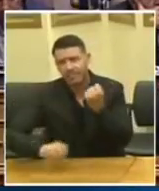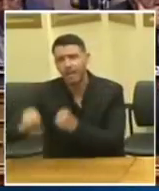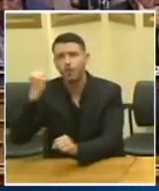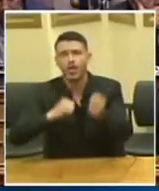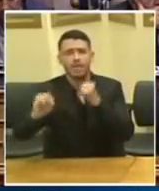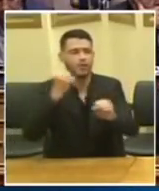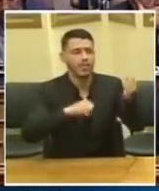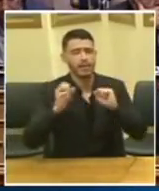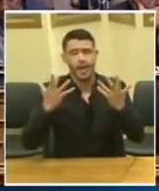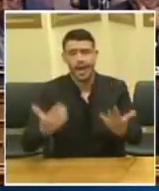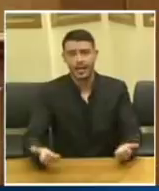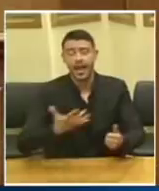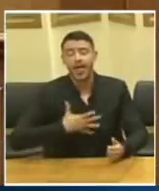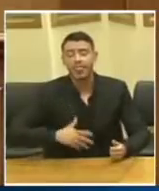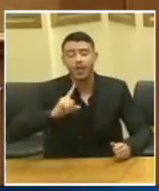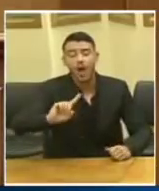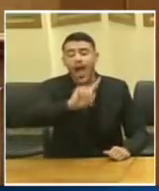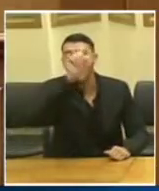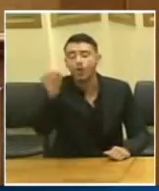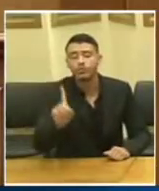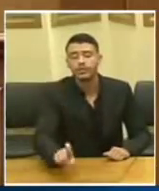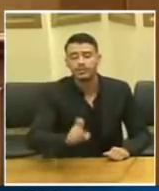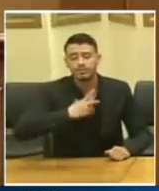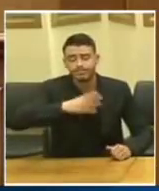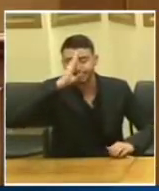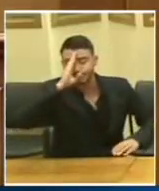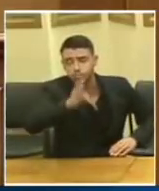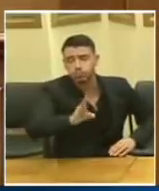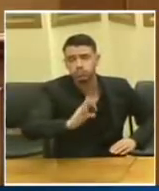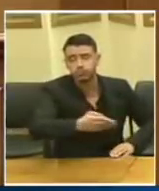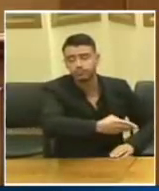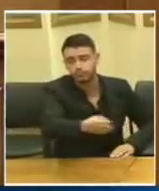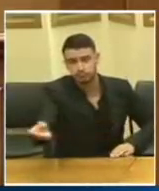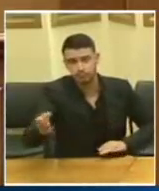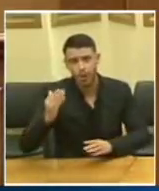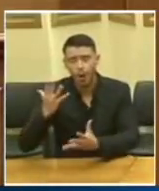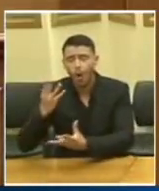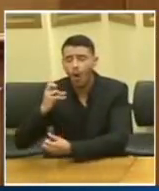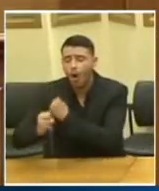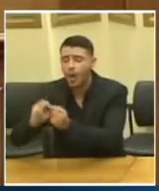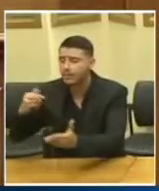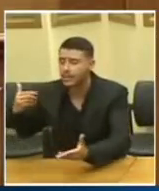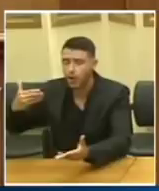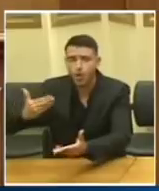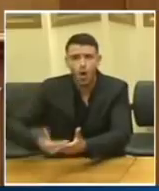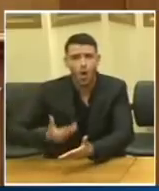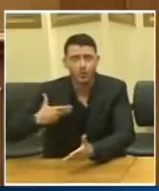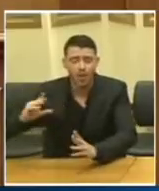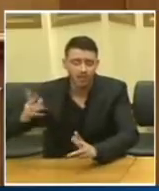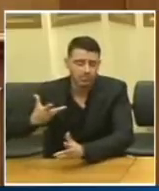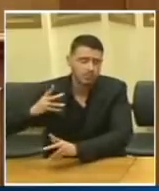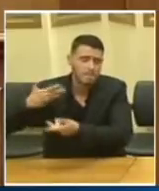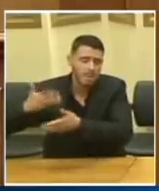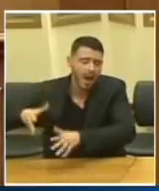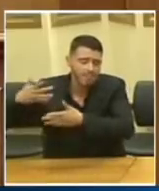Θέλω να σας ρωτήσω όμως ευθέως. Μετά από όλα αυτά τα χρόνια και όλα αυτά που έχουν γίνει, είναι προς το